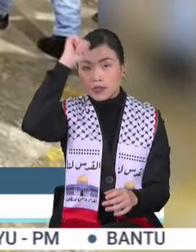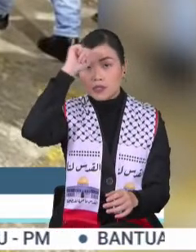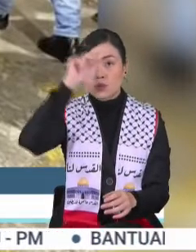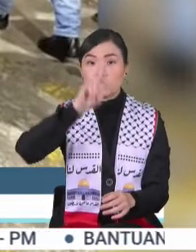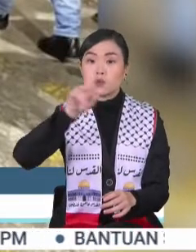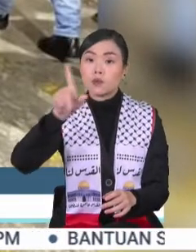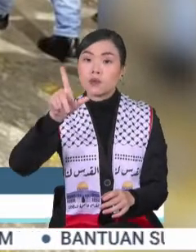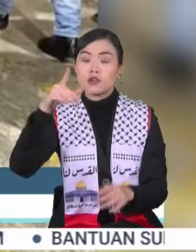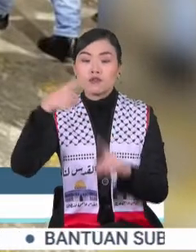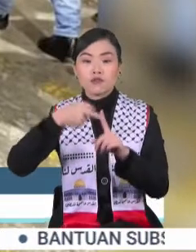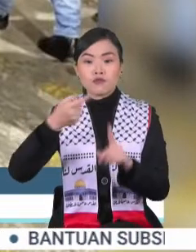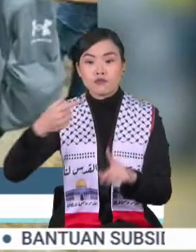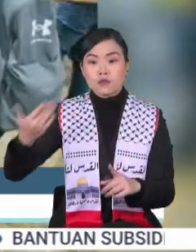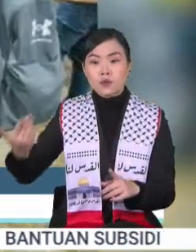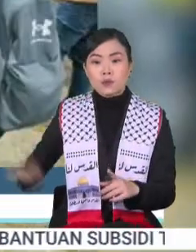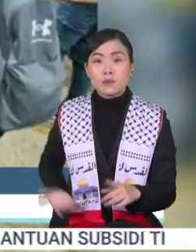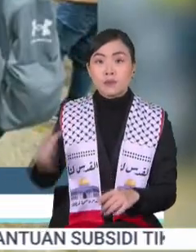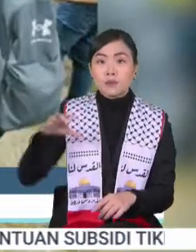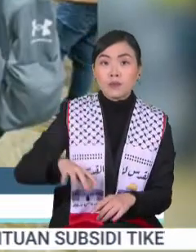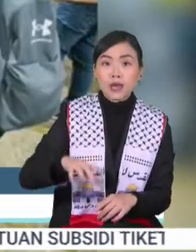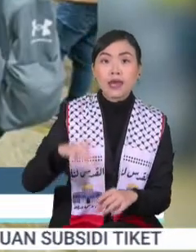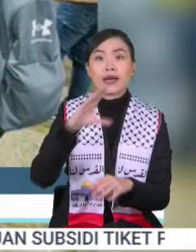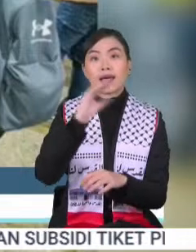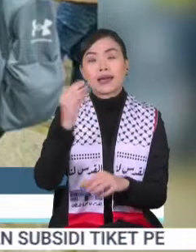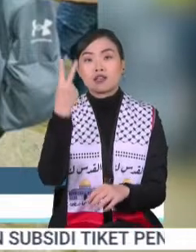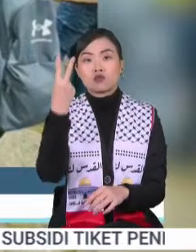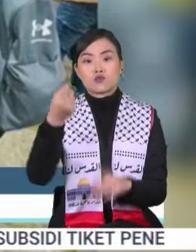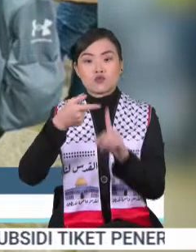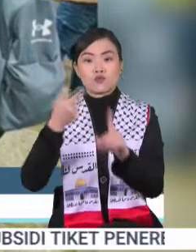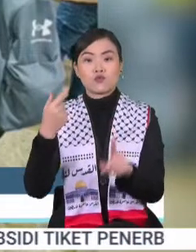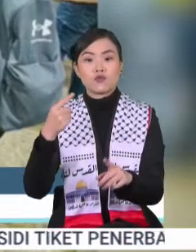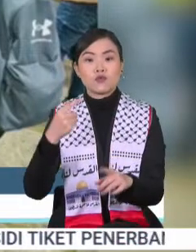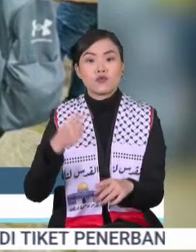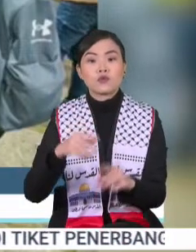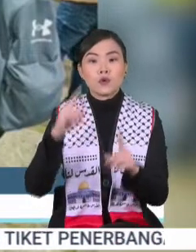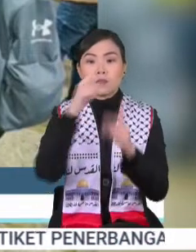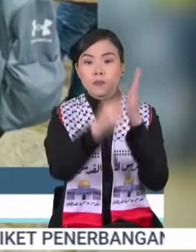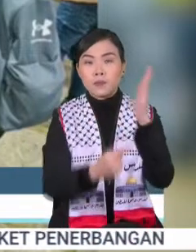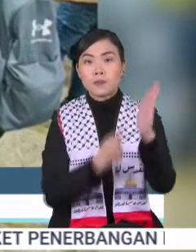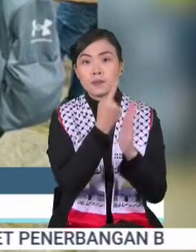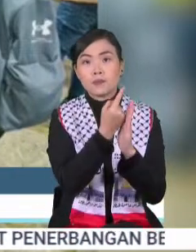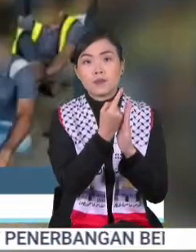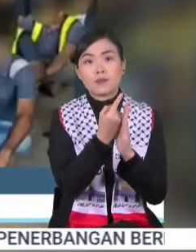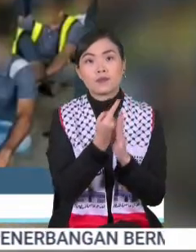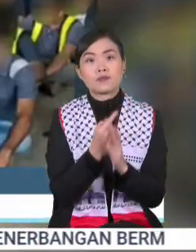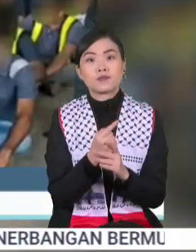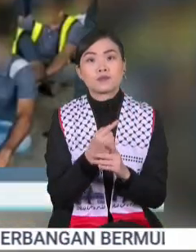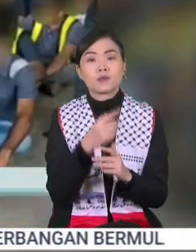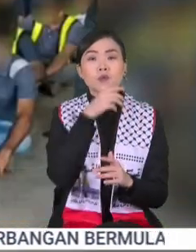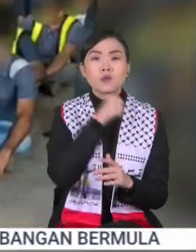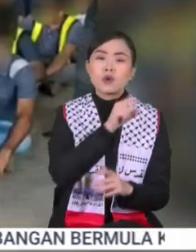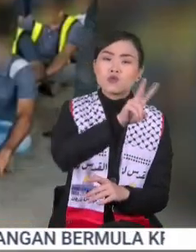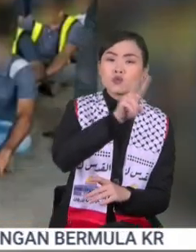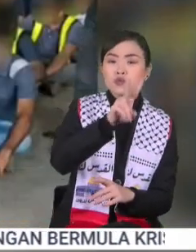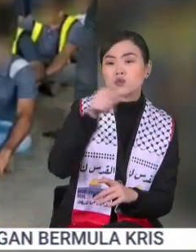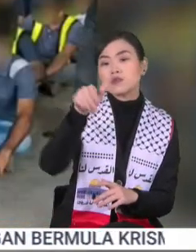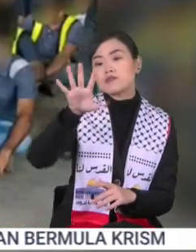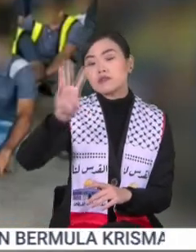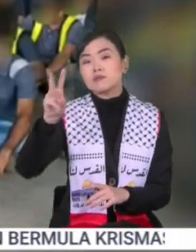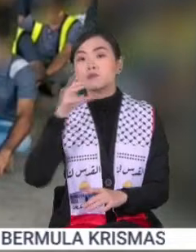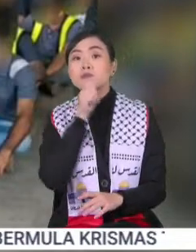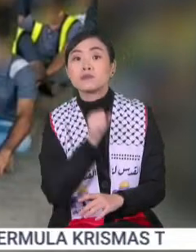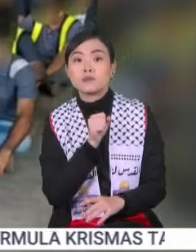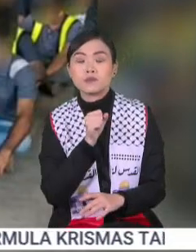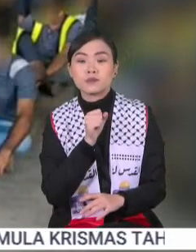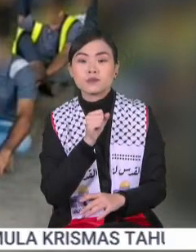dua lelaki Sri Lanka dan seorang lelaki Pakistan kesemua yang ditahan berusia antara 22 hingga 56 tahun kes disiasat